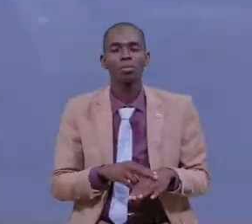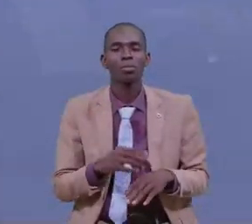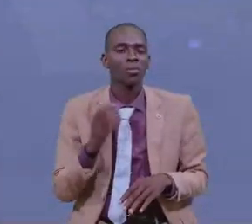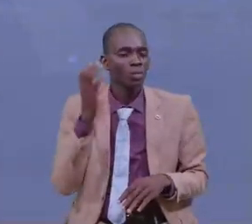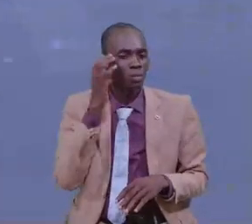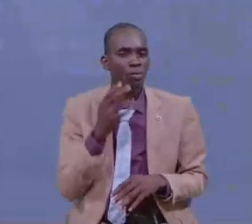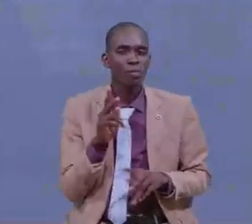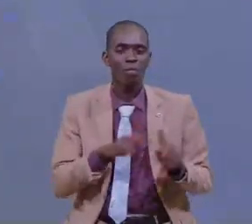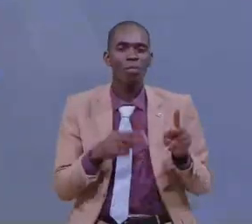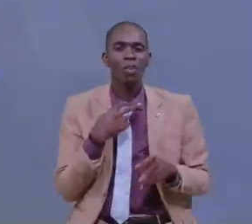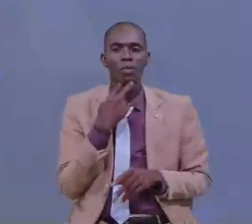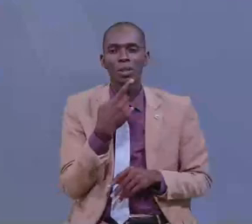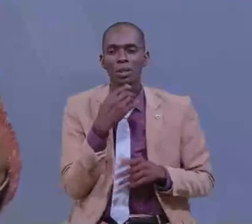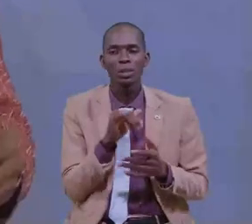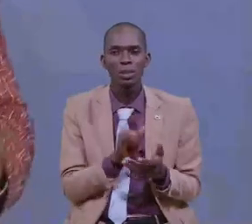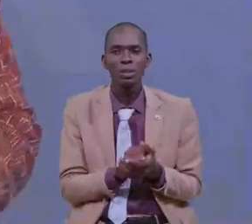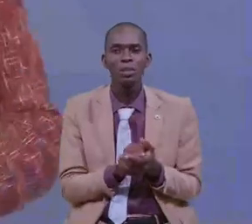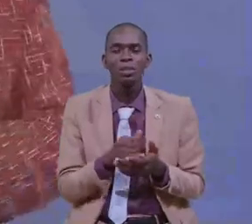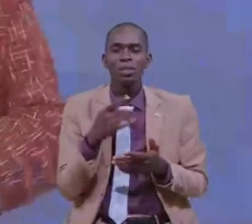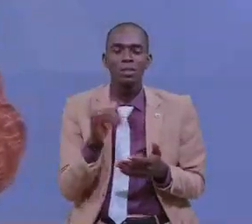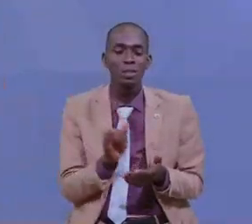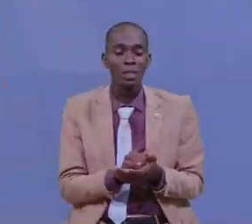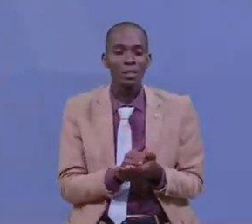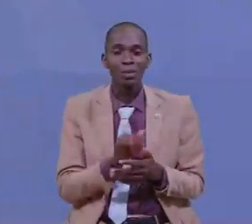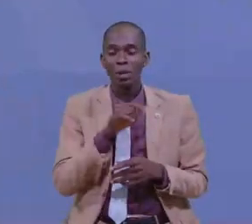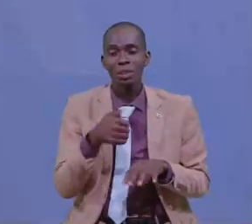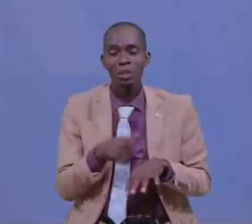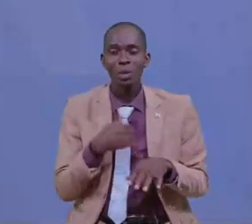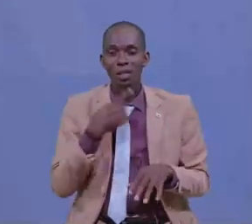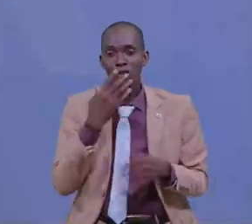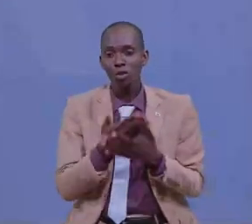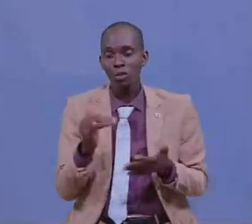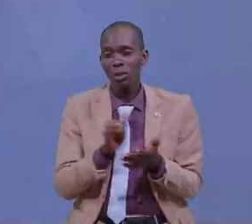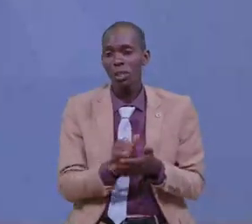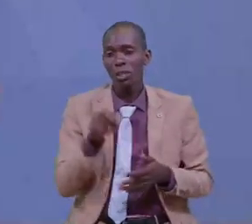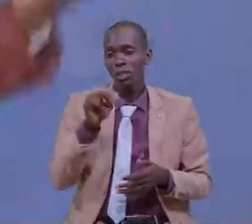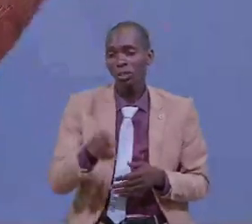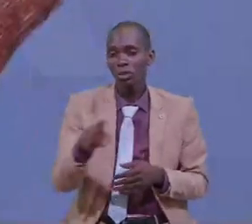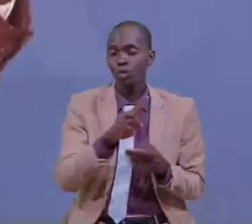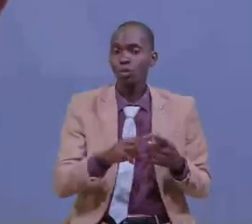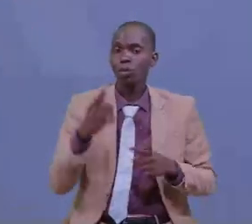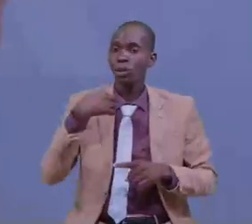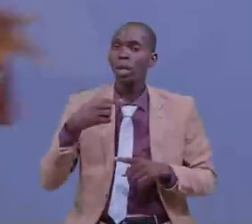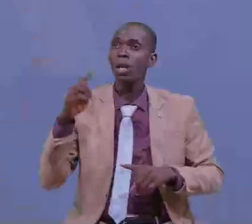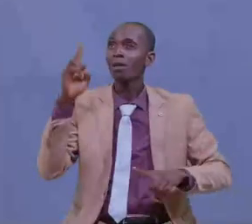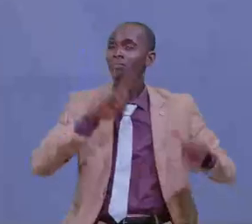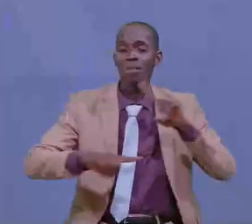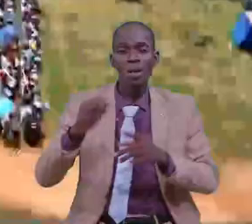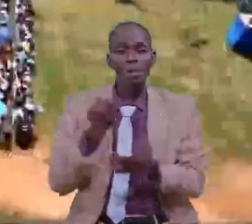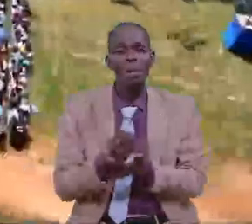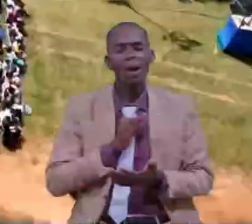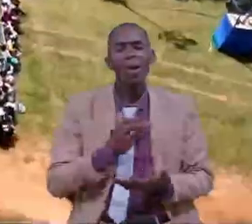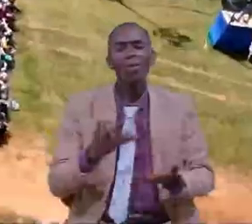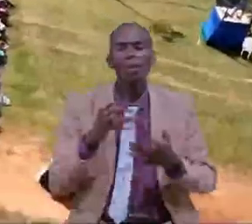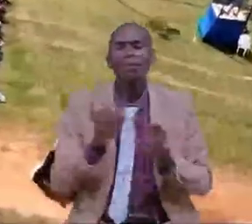Pour les jeunes que j'entends les voix. Et quand je dis quelque chose qu'il faut leur amen, je veux ce que nous